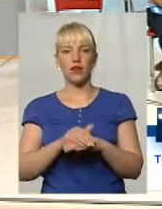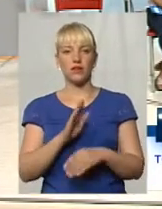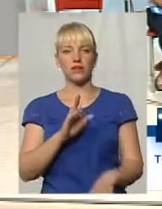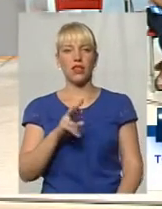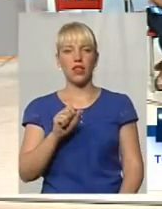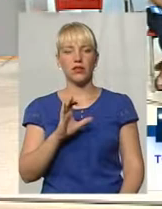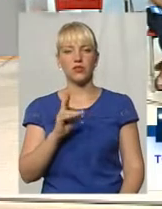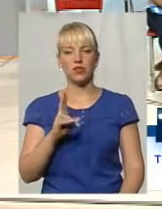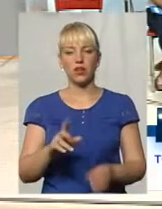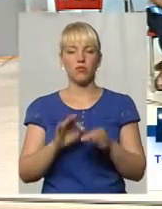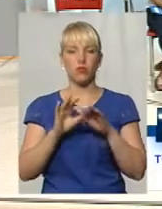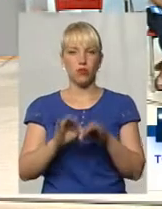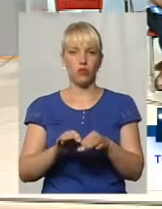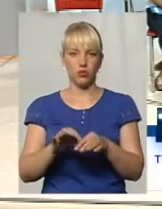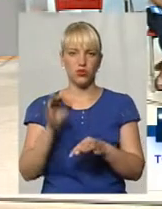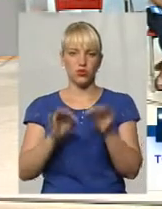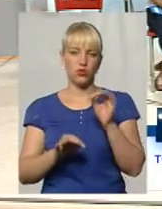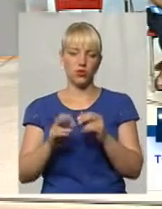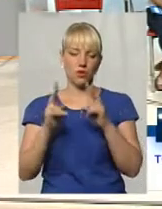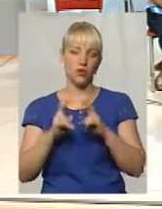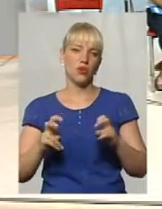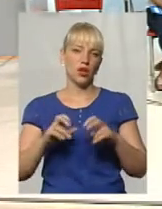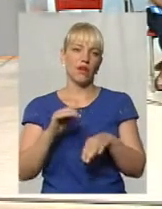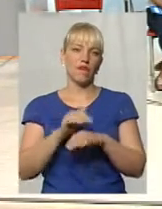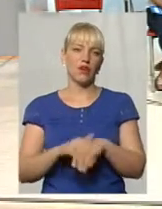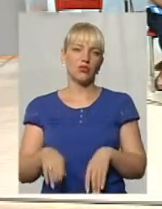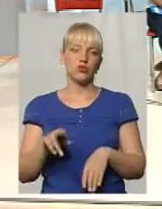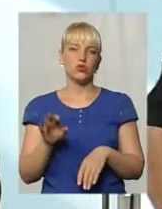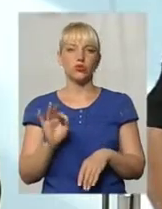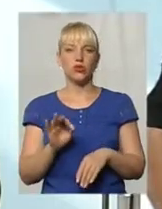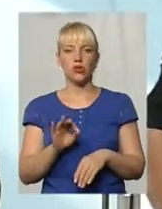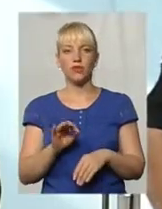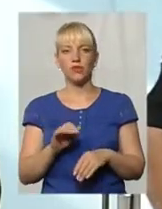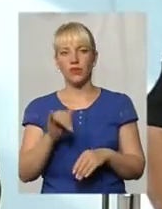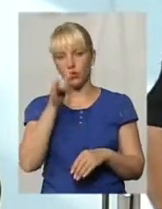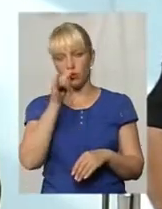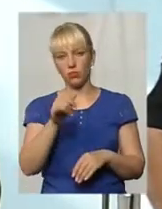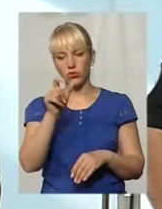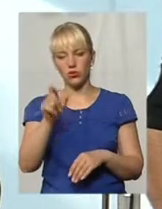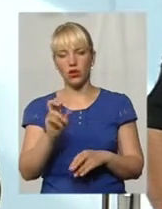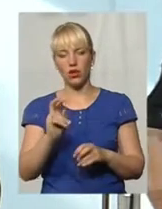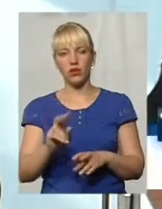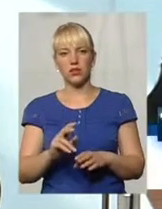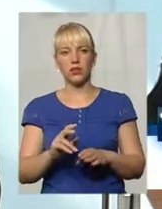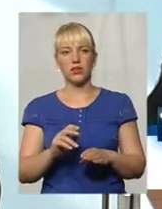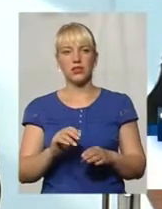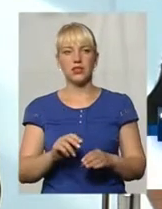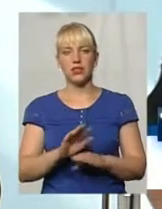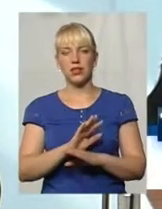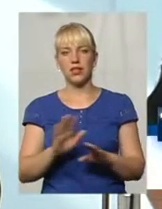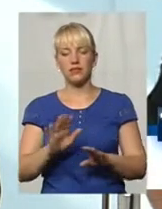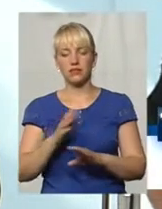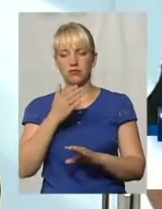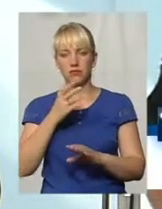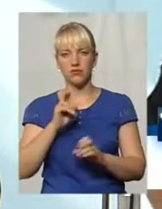поводилася до судового розслідування. Факт щодо допуску його якості захисника суддями